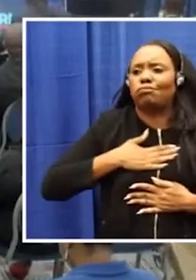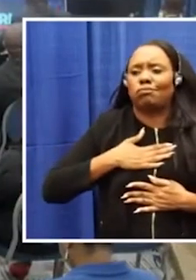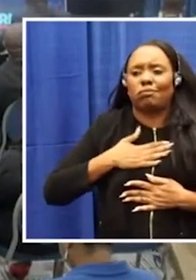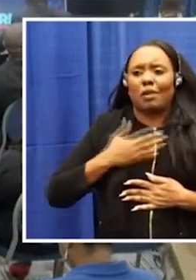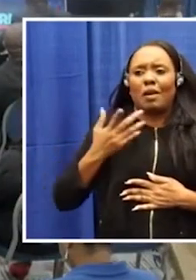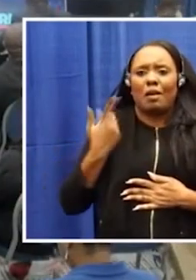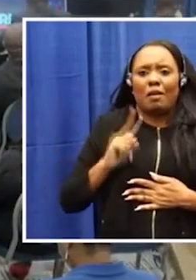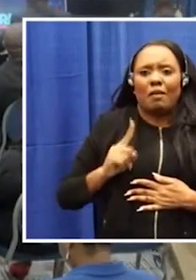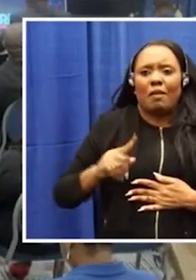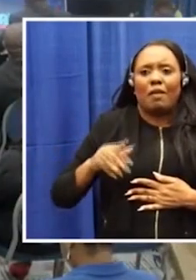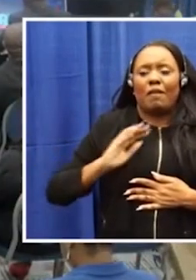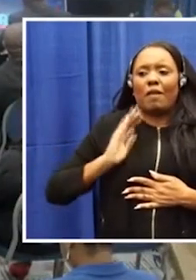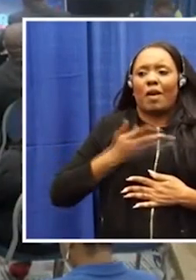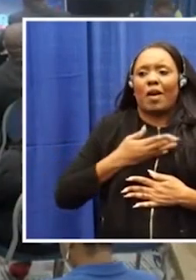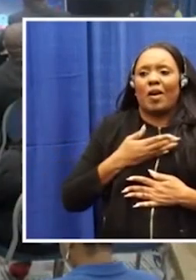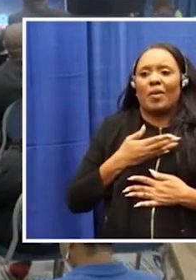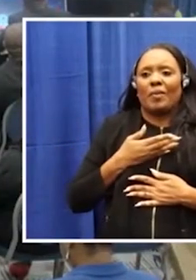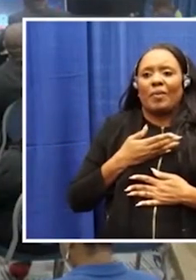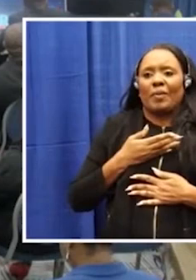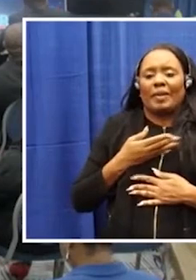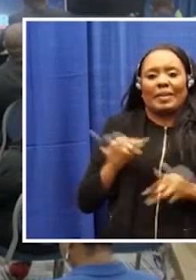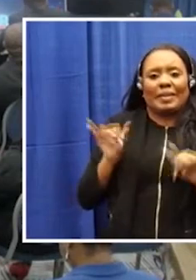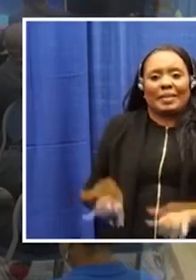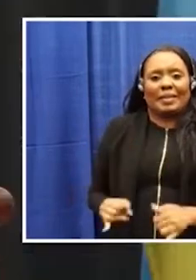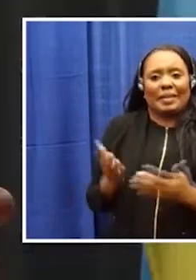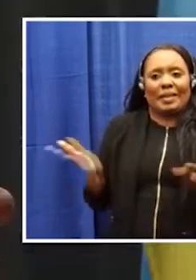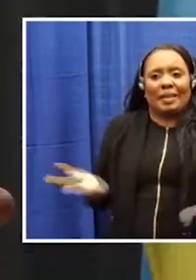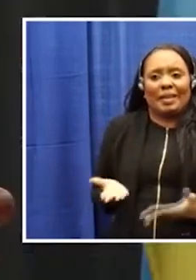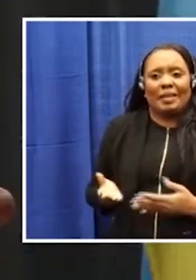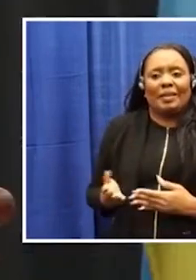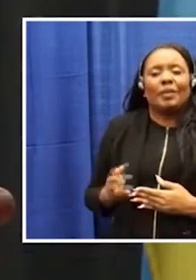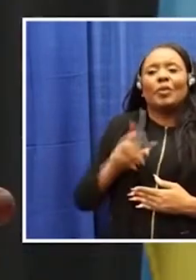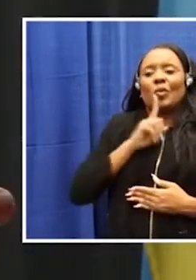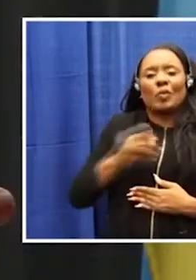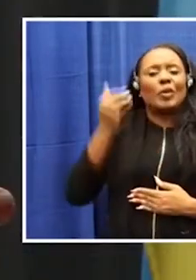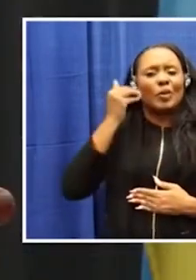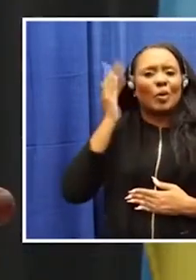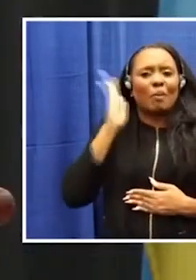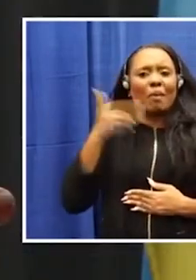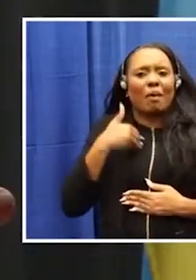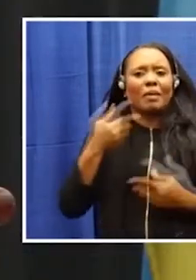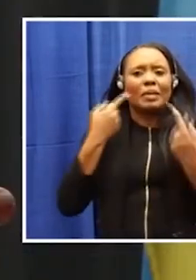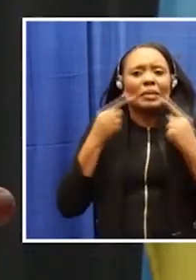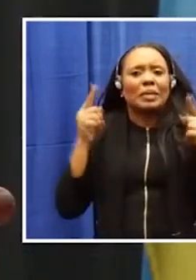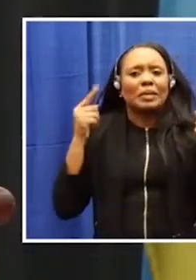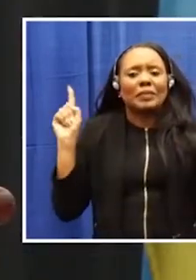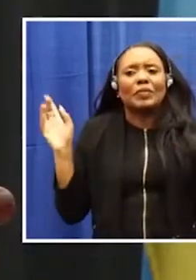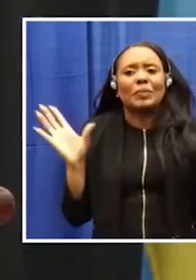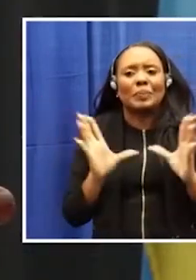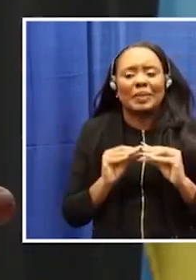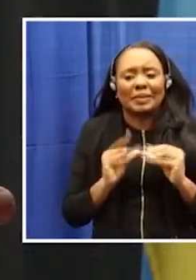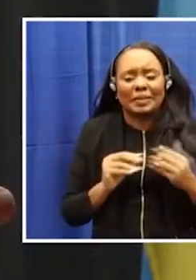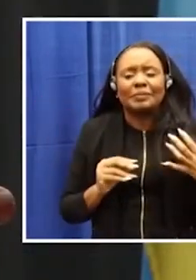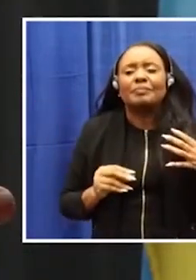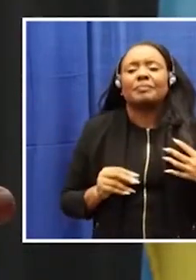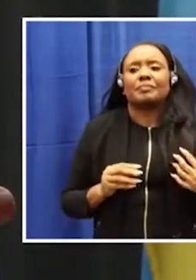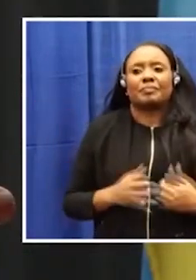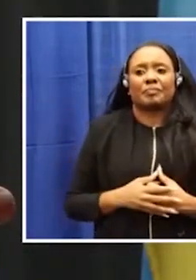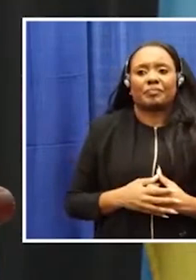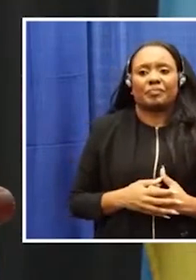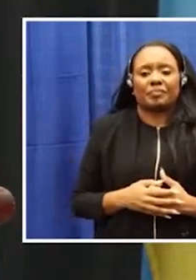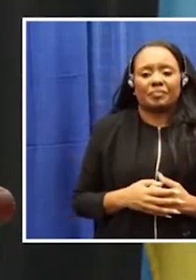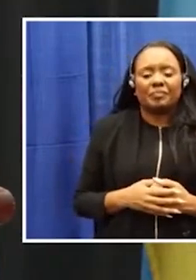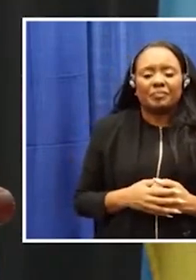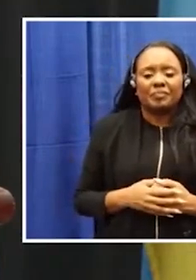North America tapu ji Cuba. So presidenti Chandrika Persat Santoki taki ko hor ai